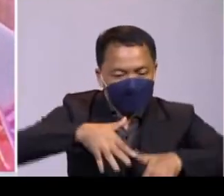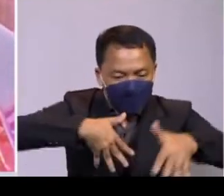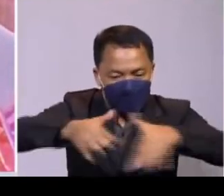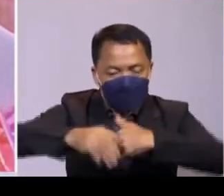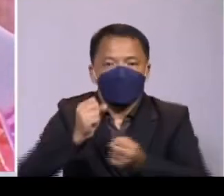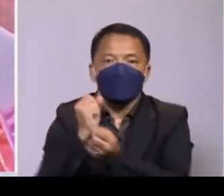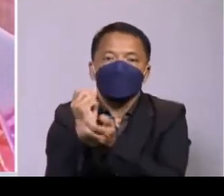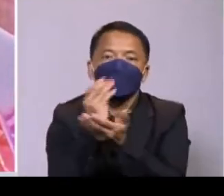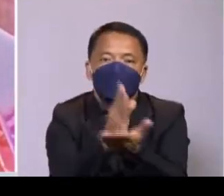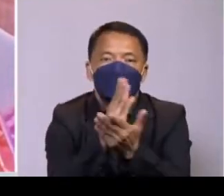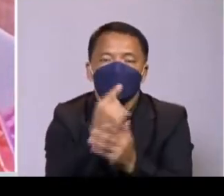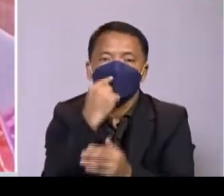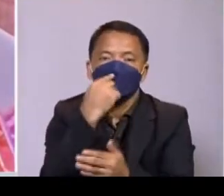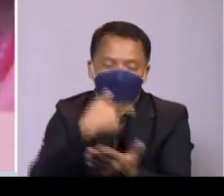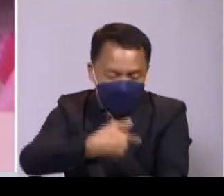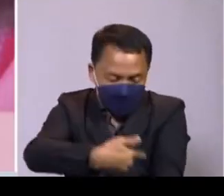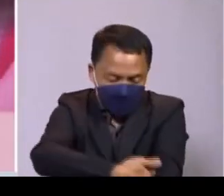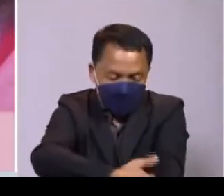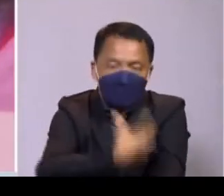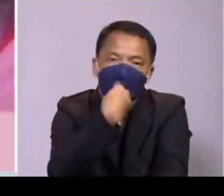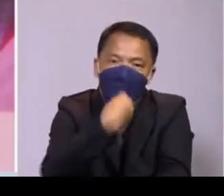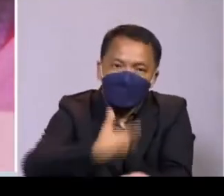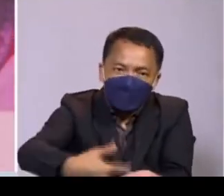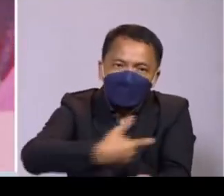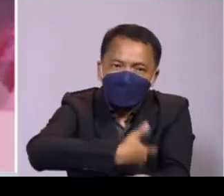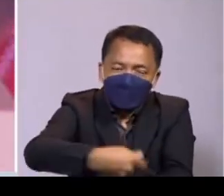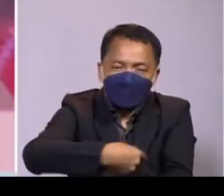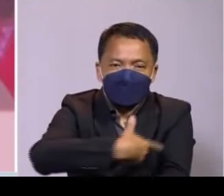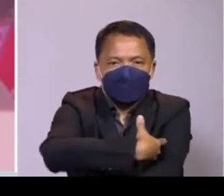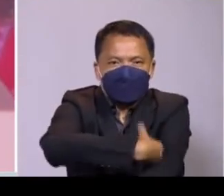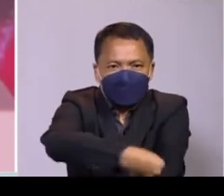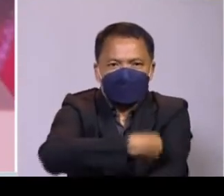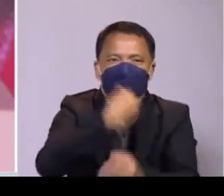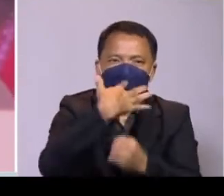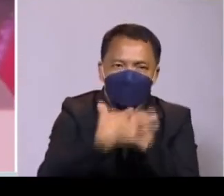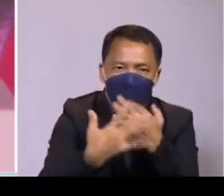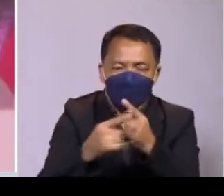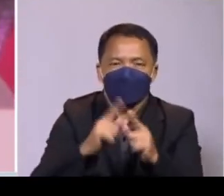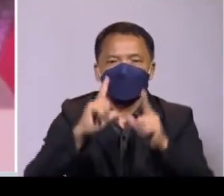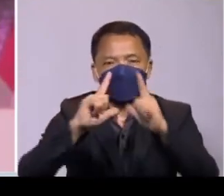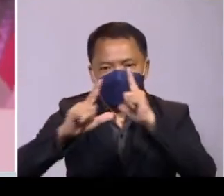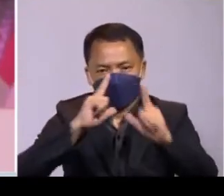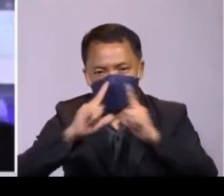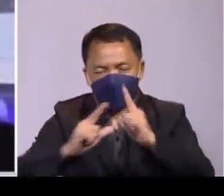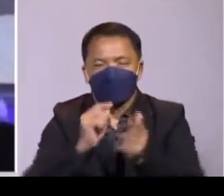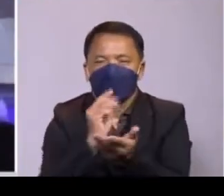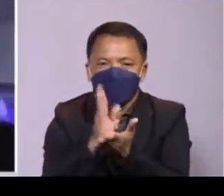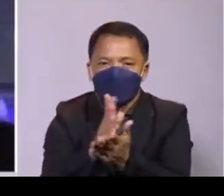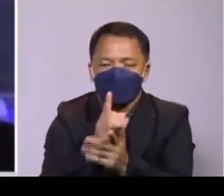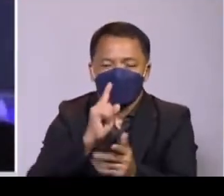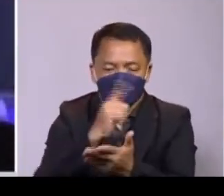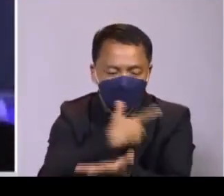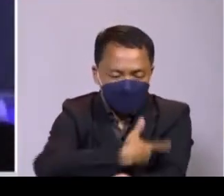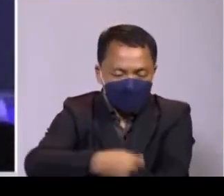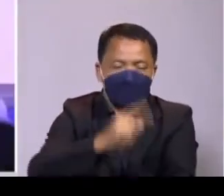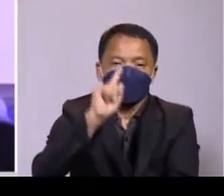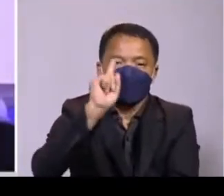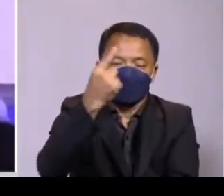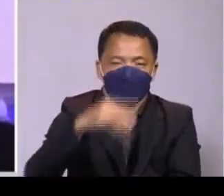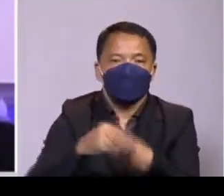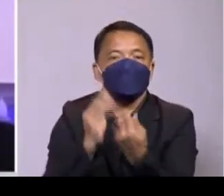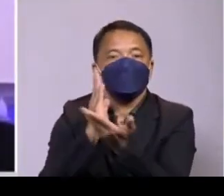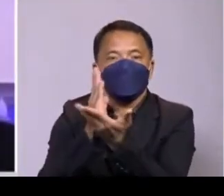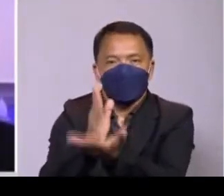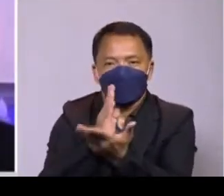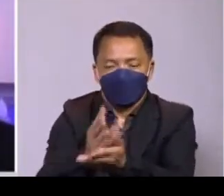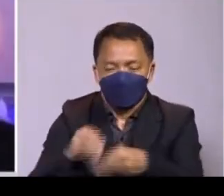ร่วมบริจาคเลือดเติมเลือดใหม่ช่วยคนไทยไม่ขาดเลือดผ่าน LINE Official Account เลือดใหม่พร้อมเปิดรับบริจา